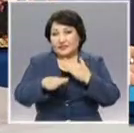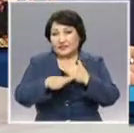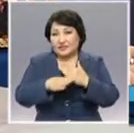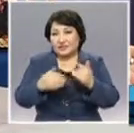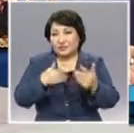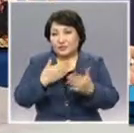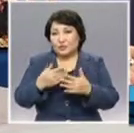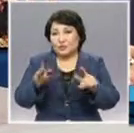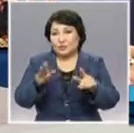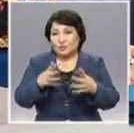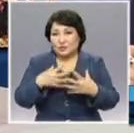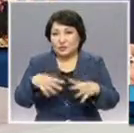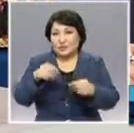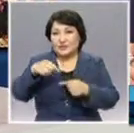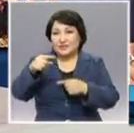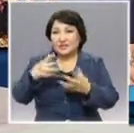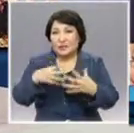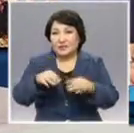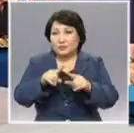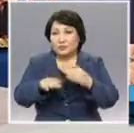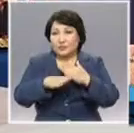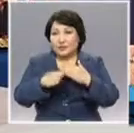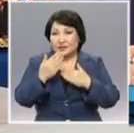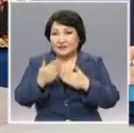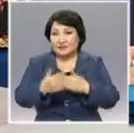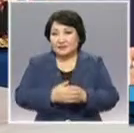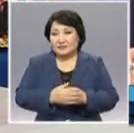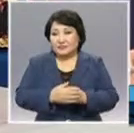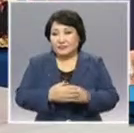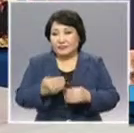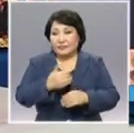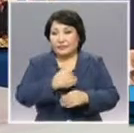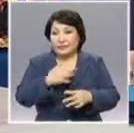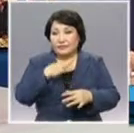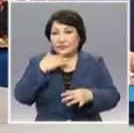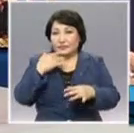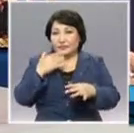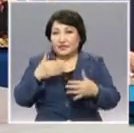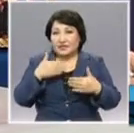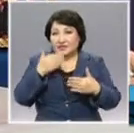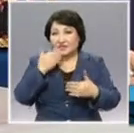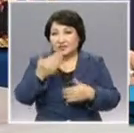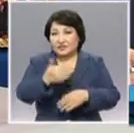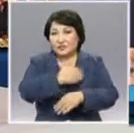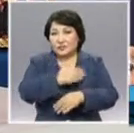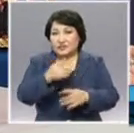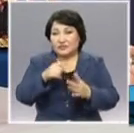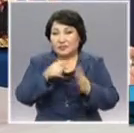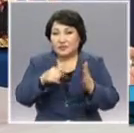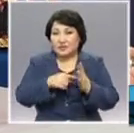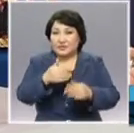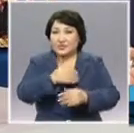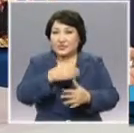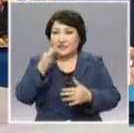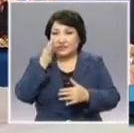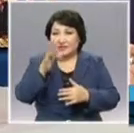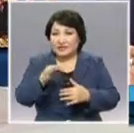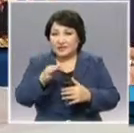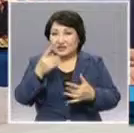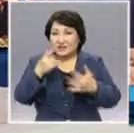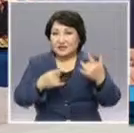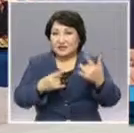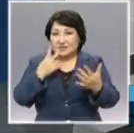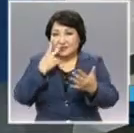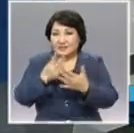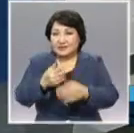им. Талгат Кашенович, к вам уже очередь выстроилась из желающих задать вопросы или пожелания высказать. Наши телезрители хотят. Давайте